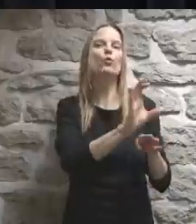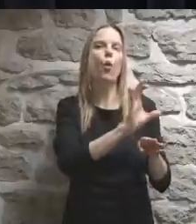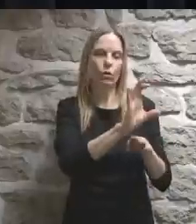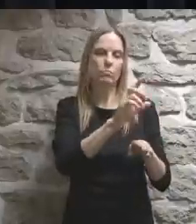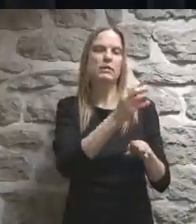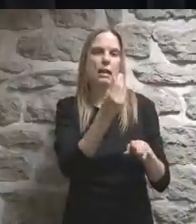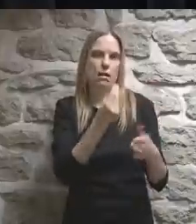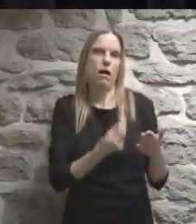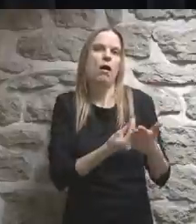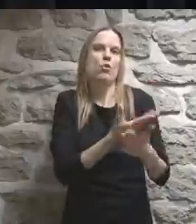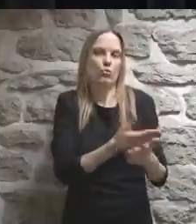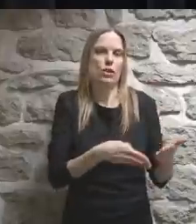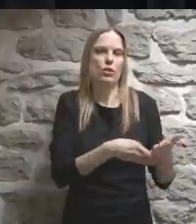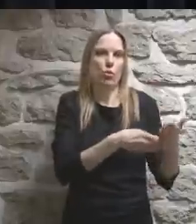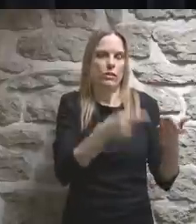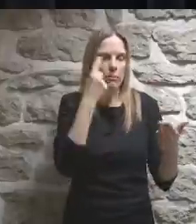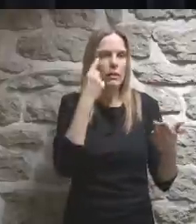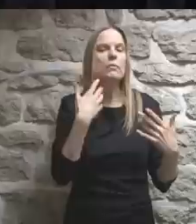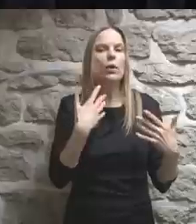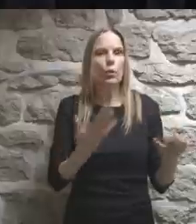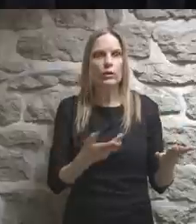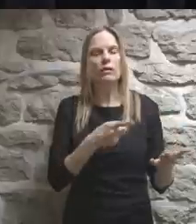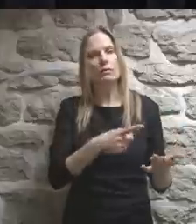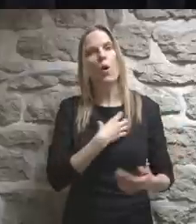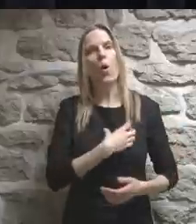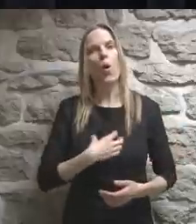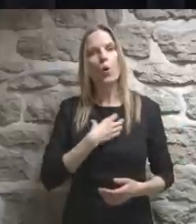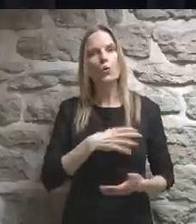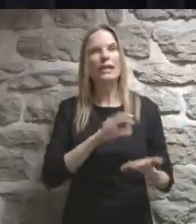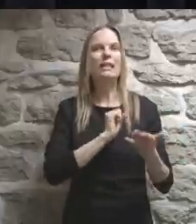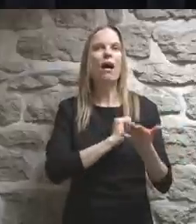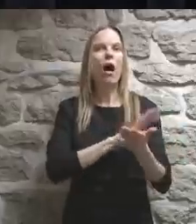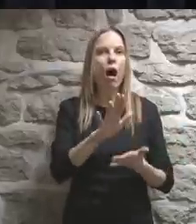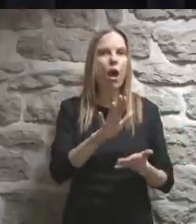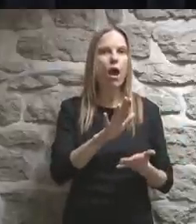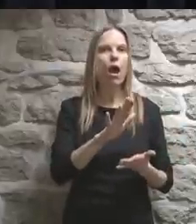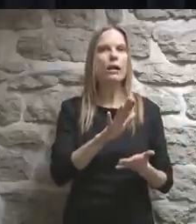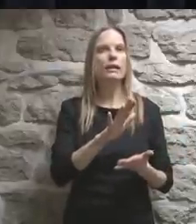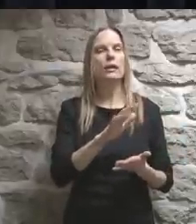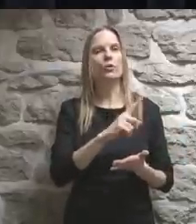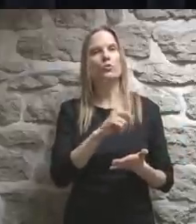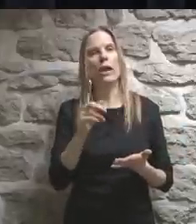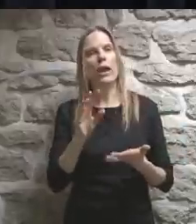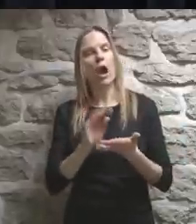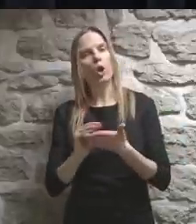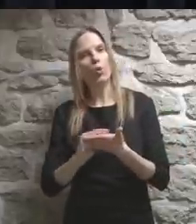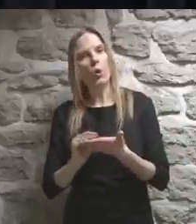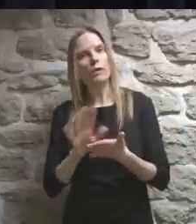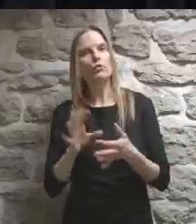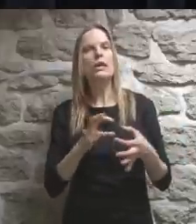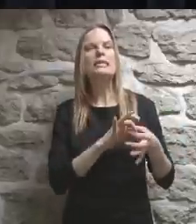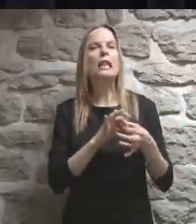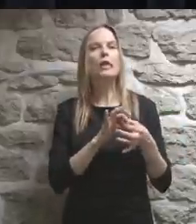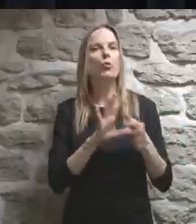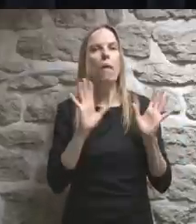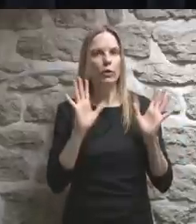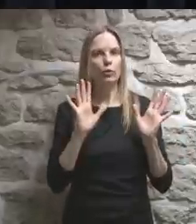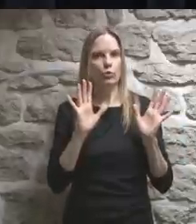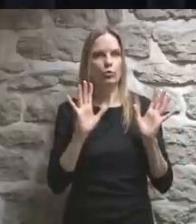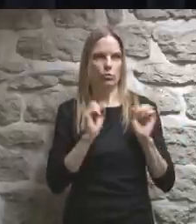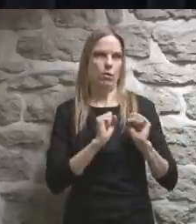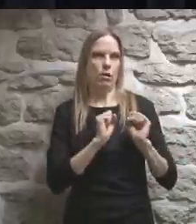tootmises. Oluline on jah see, et kuidas siis tagada ka ajakirjanduse ja toimetuste sõltumatus, aga sellest saab